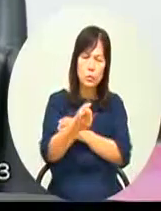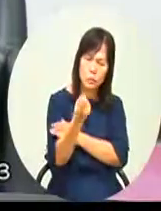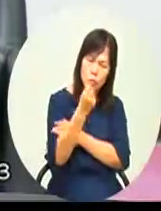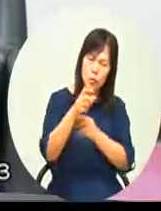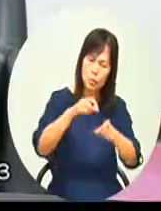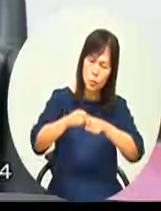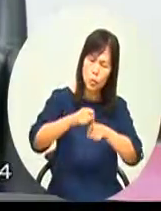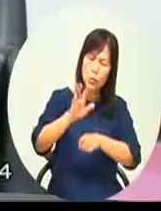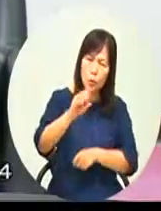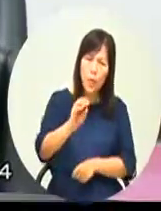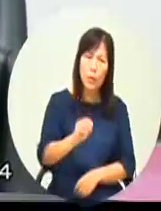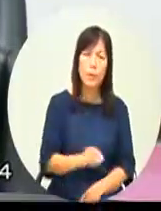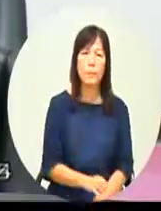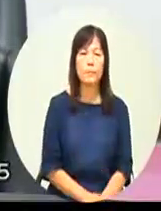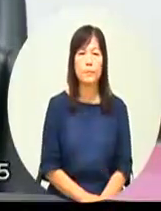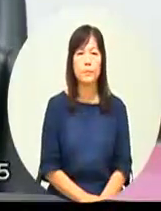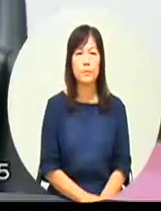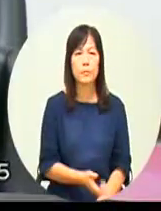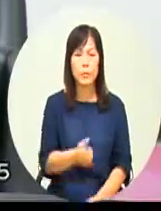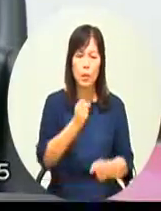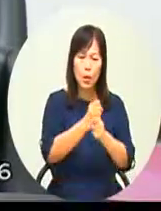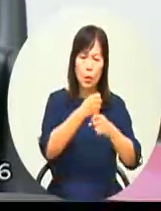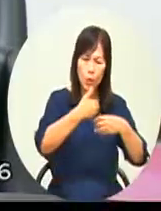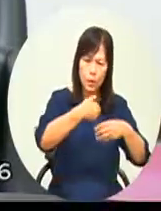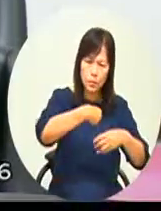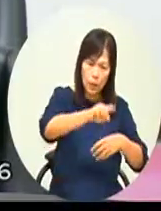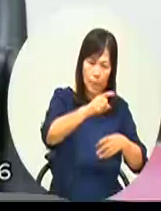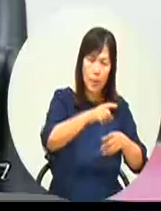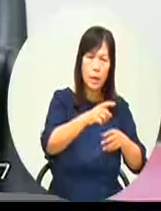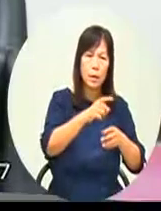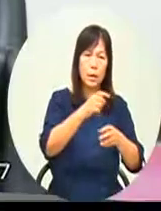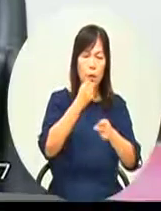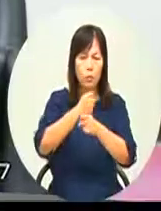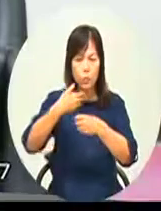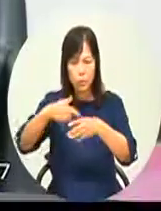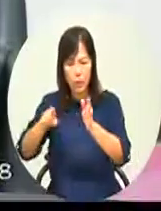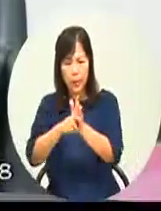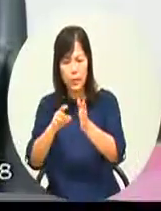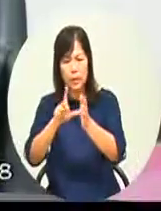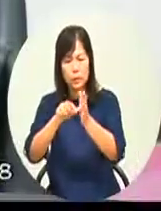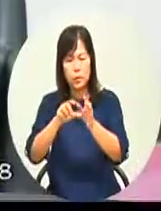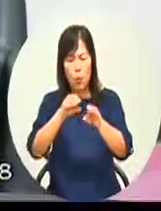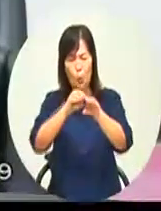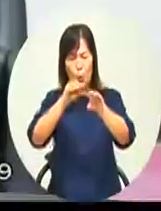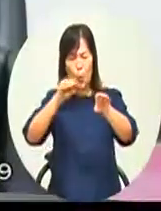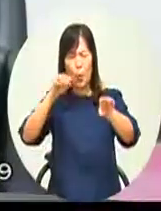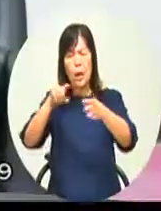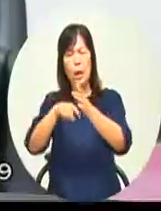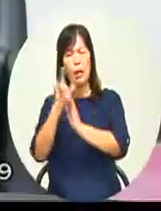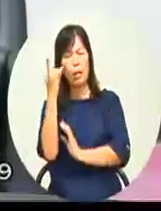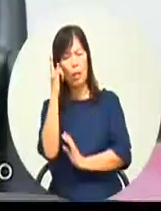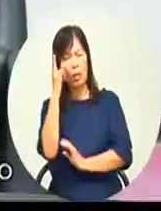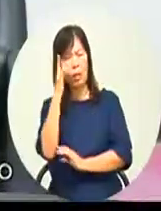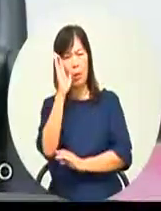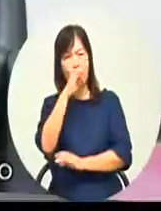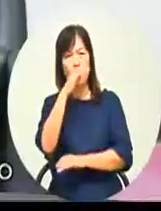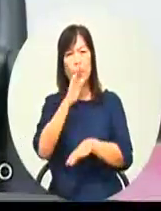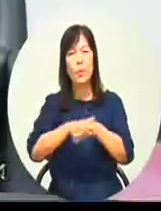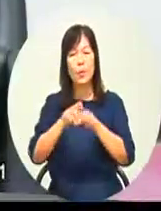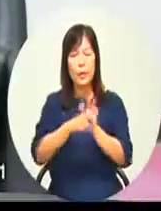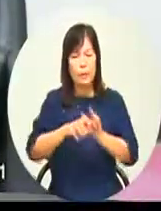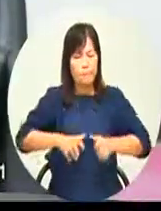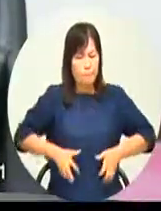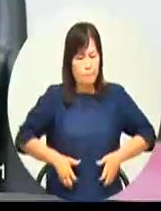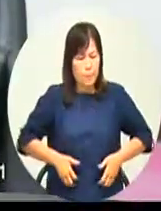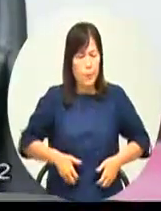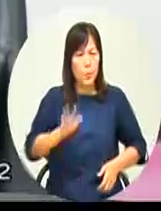的规划，因为在上下班的时间，车子在那边塞车是越塞越长，时间也越等越长，那这个也是很急迫性